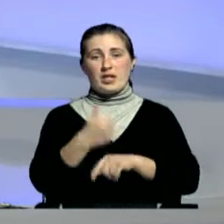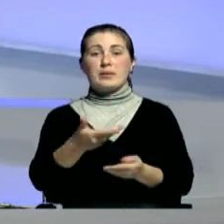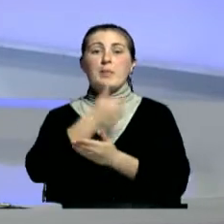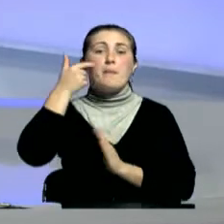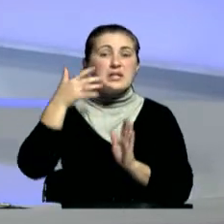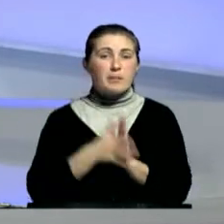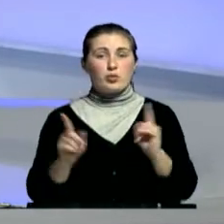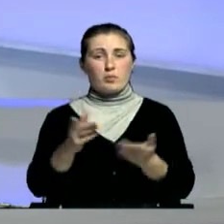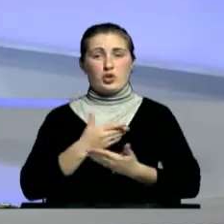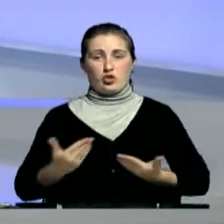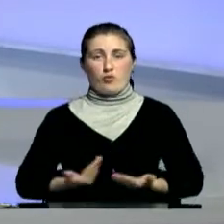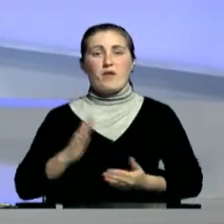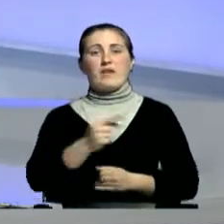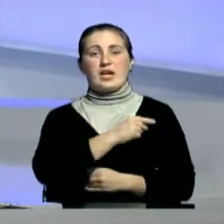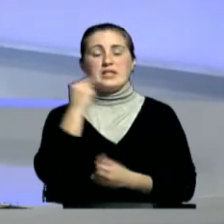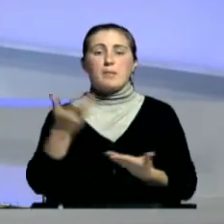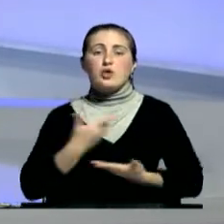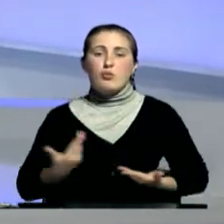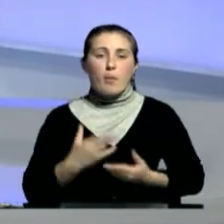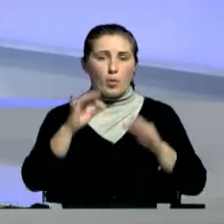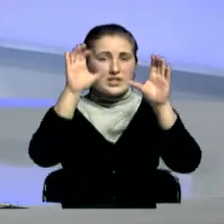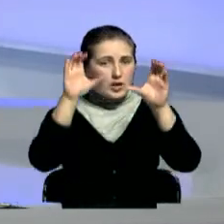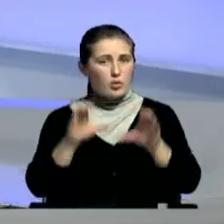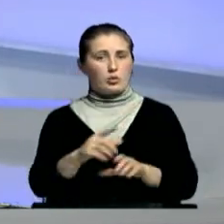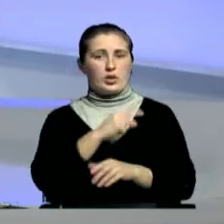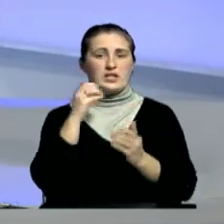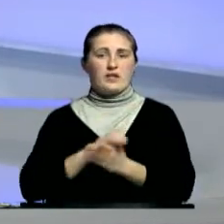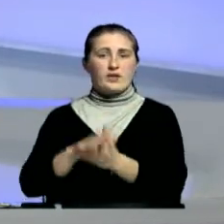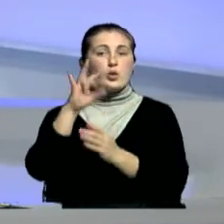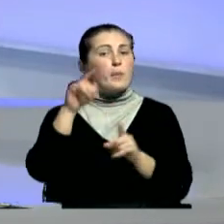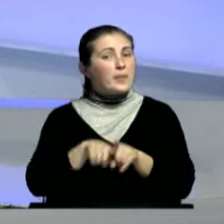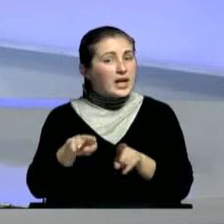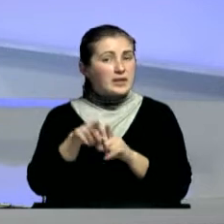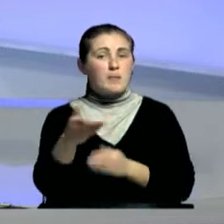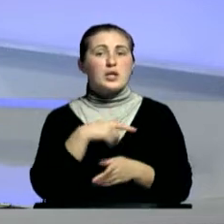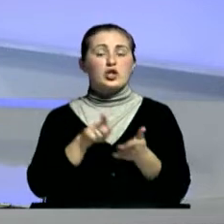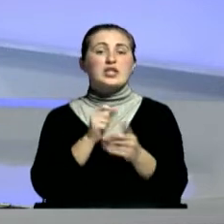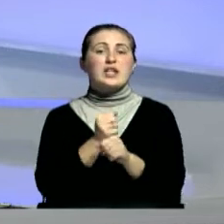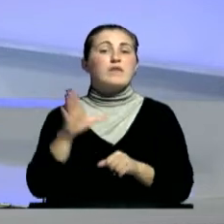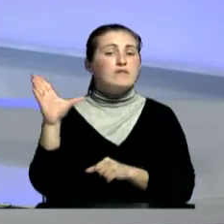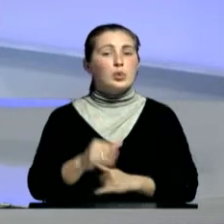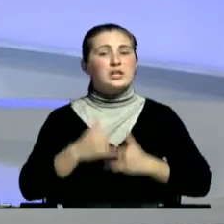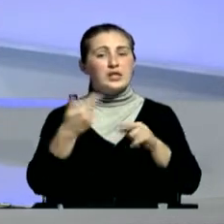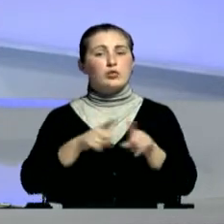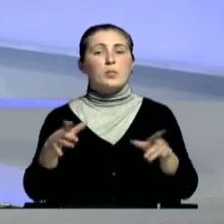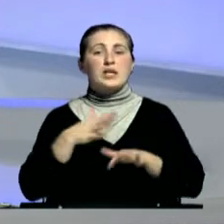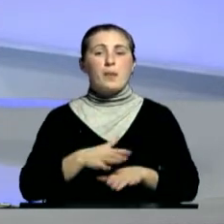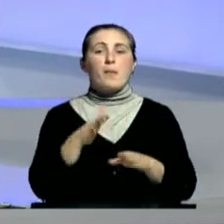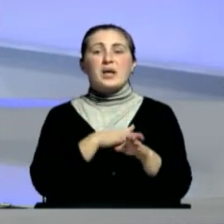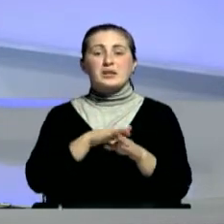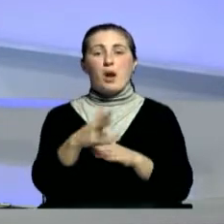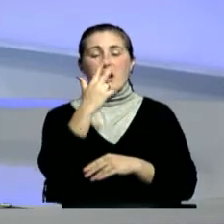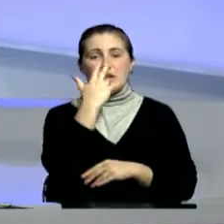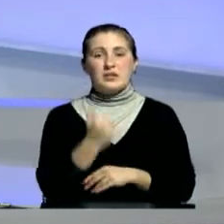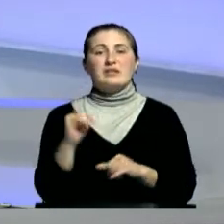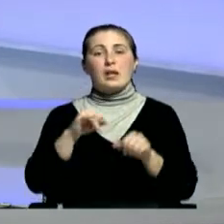что мы живем в России, мы живем по законам Российской Федерации, но при этом мы должны сделать все для того, чтобы Крым максимально адаптировался